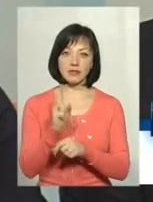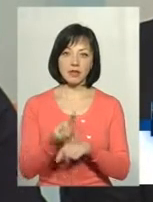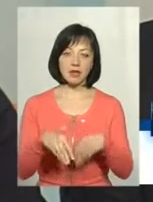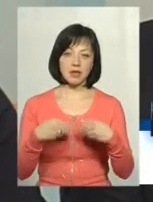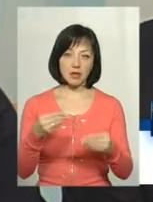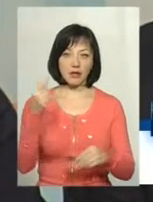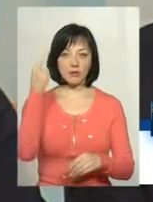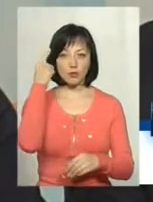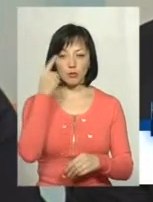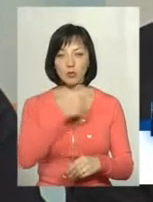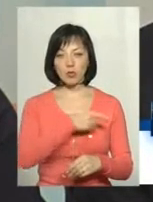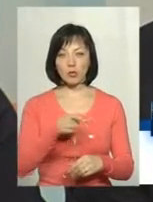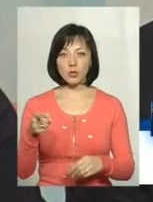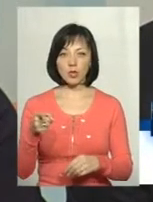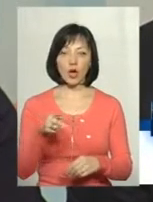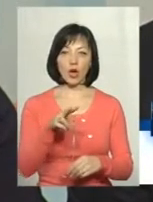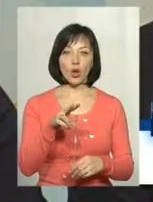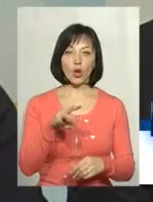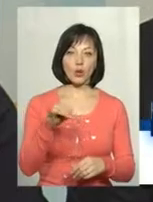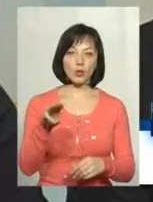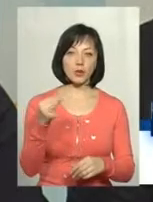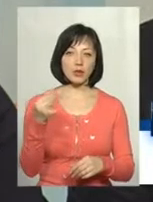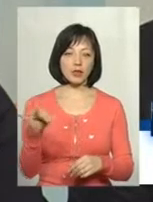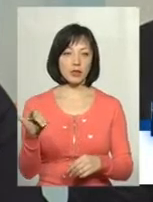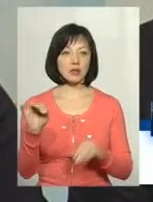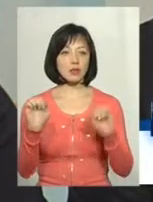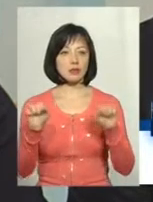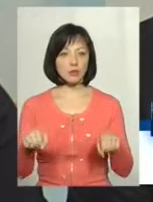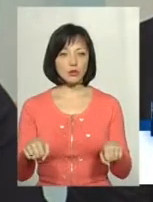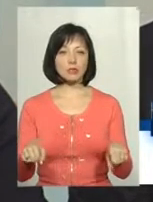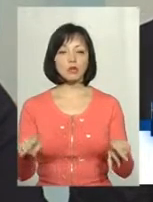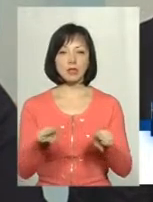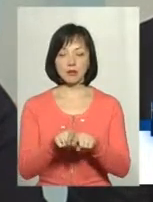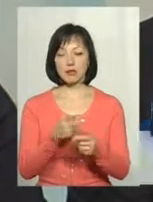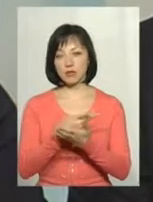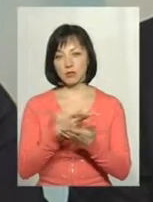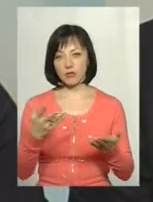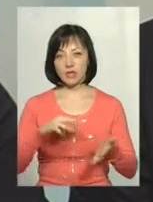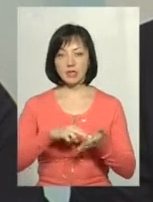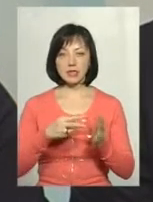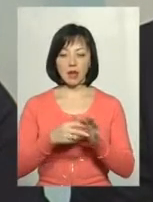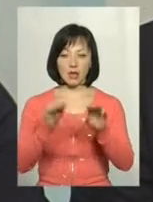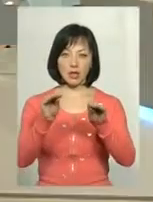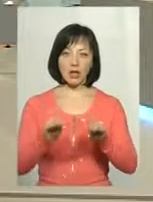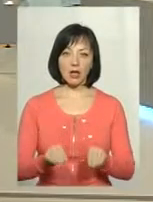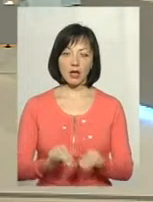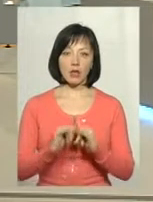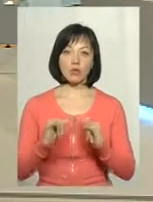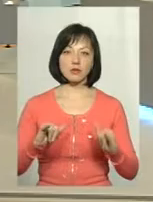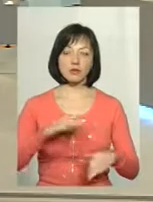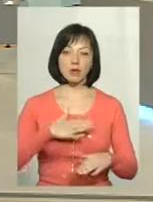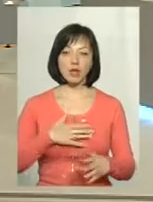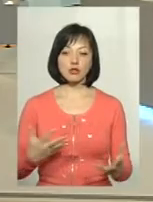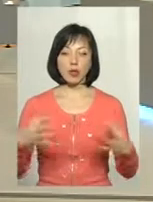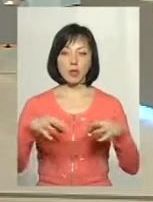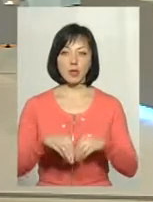що десь протягом лютого місяця ми зможемо так само презентувати стратегію розвитку об'єднаної територіальної громади.